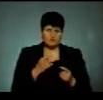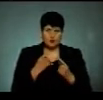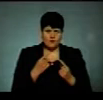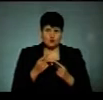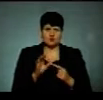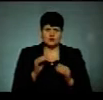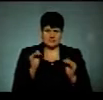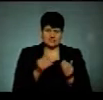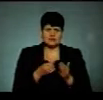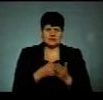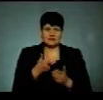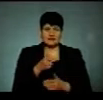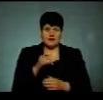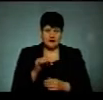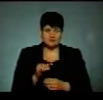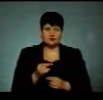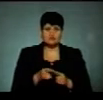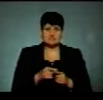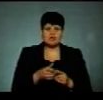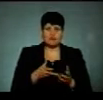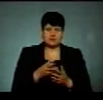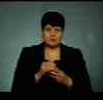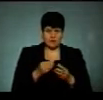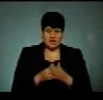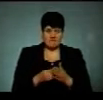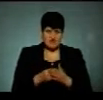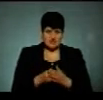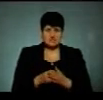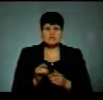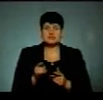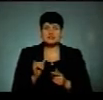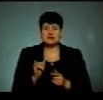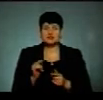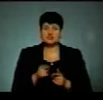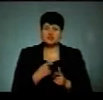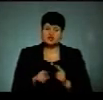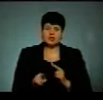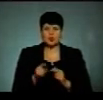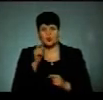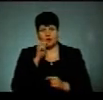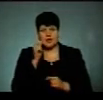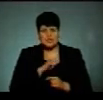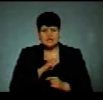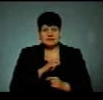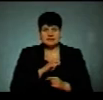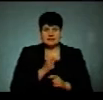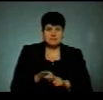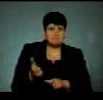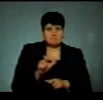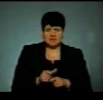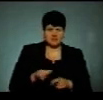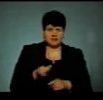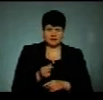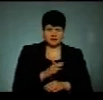що знижена ціна на газ, тому це вплинуло на сукупну вартість, і про те, що, в принципі, українці не переплатять, тому